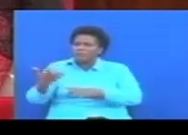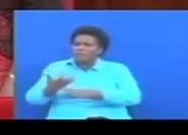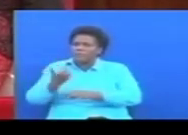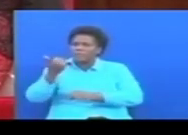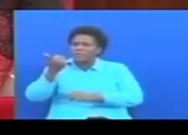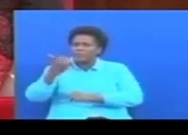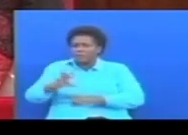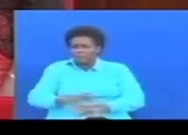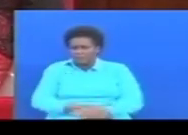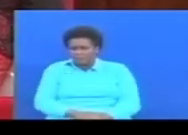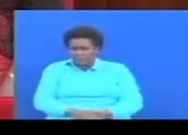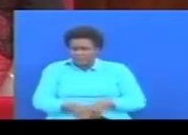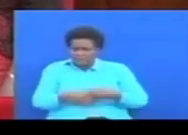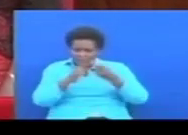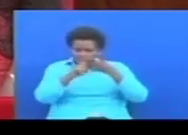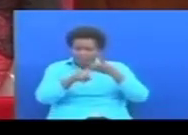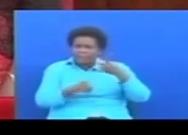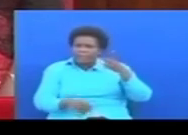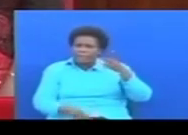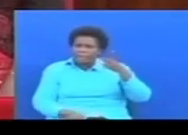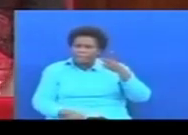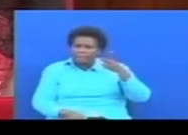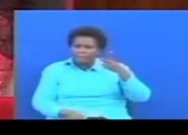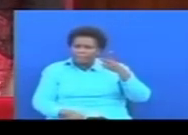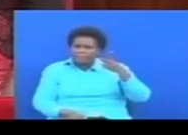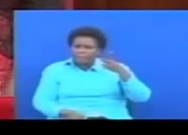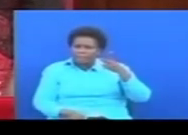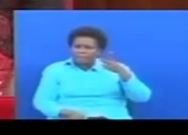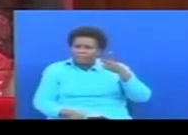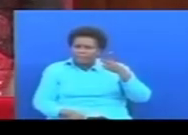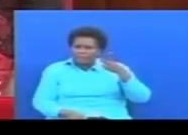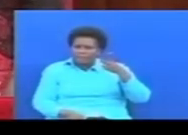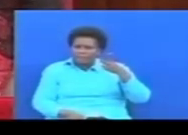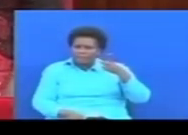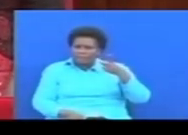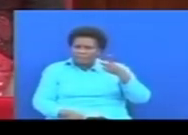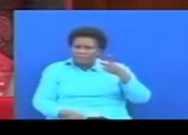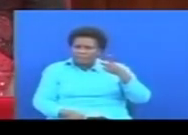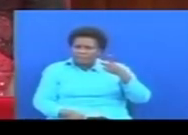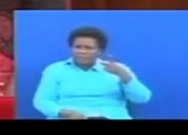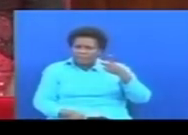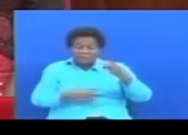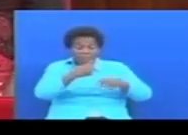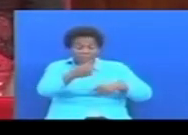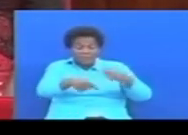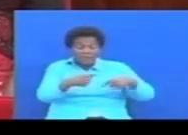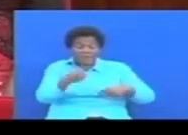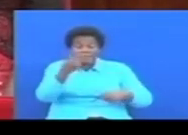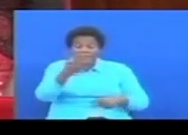vijiji hivyo. Pili, kwa maelezo ya serikali, mradi wa maji wa Ibofwe